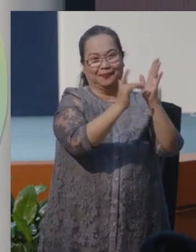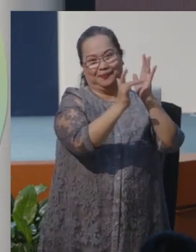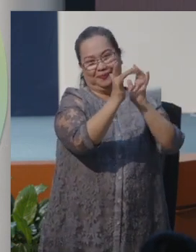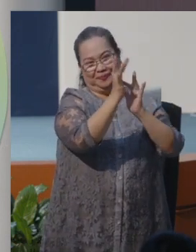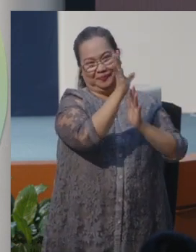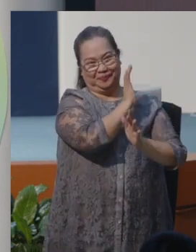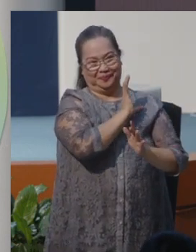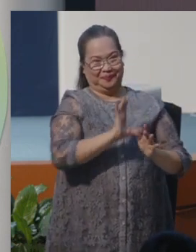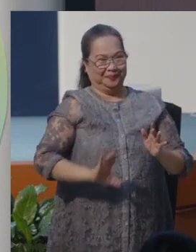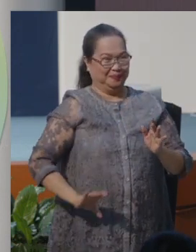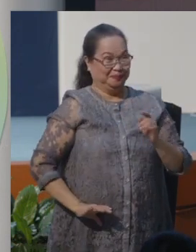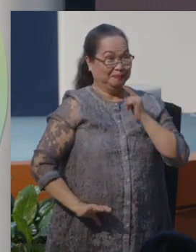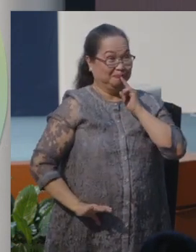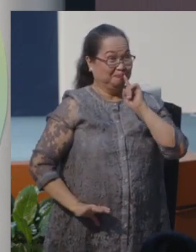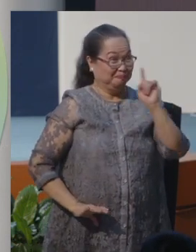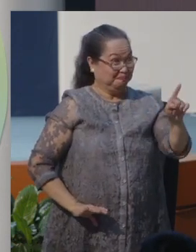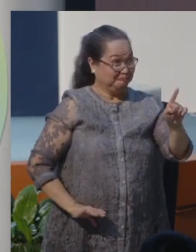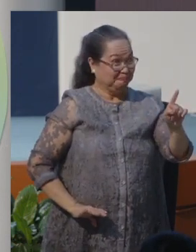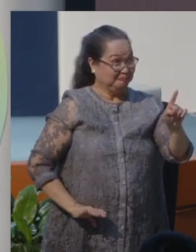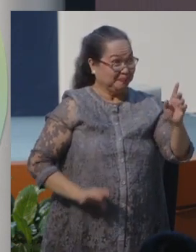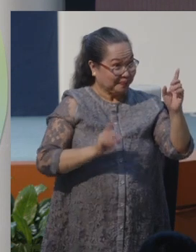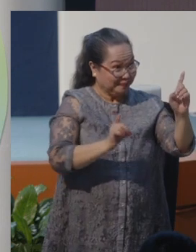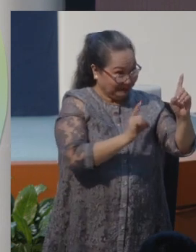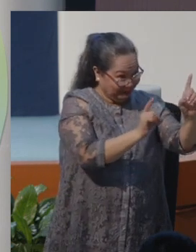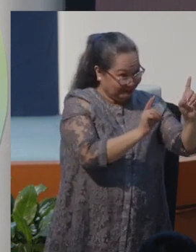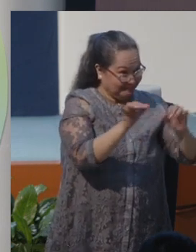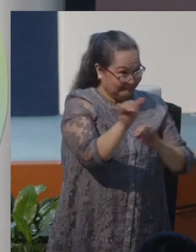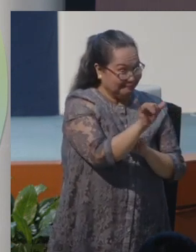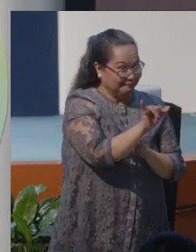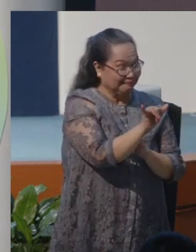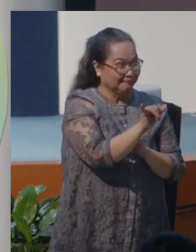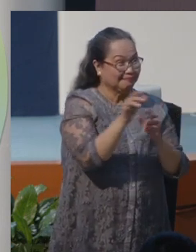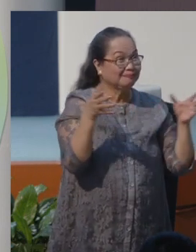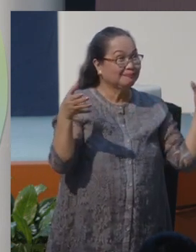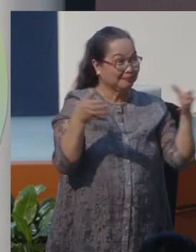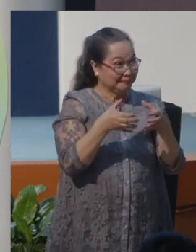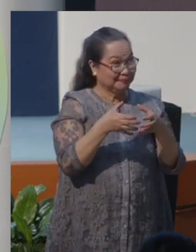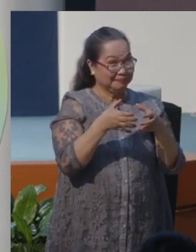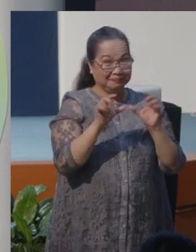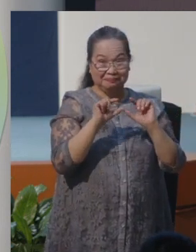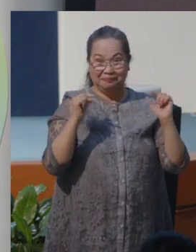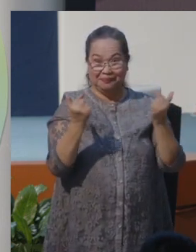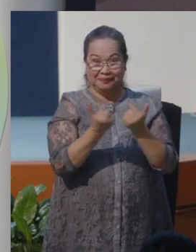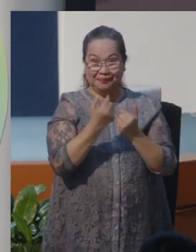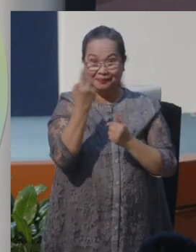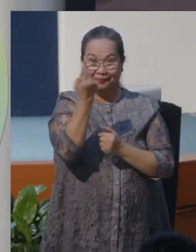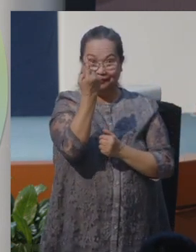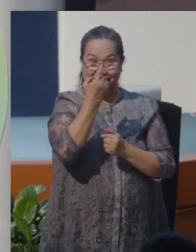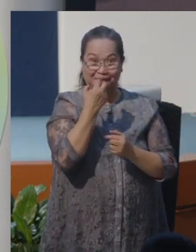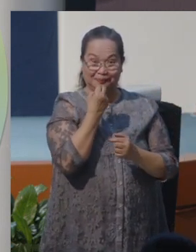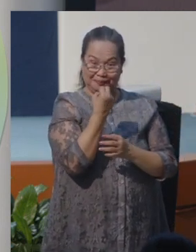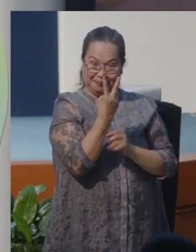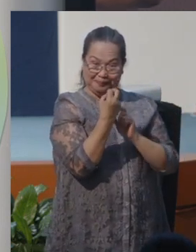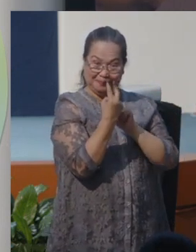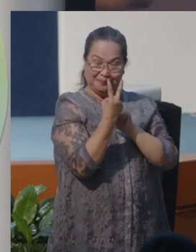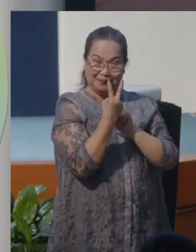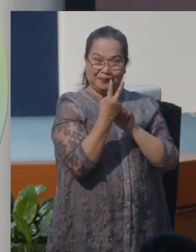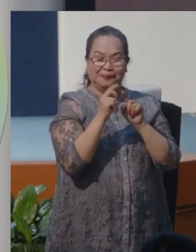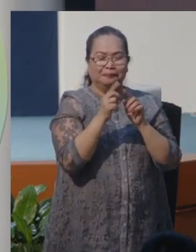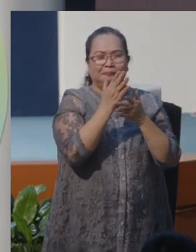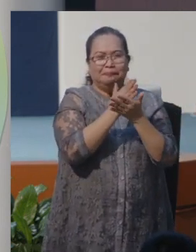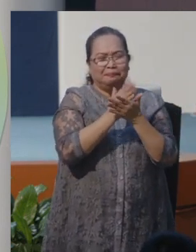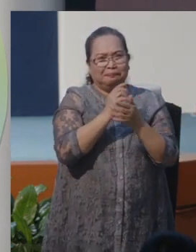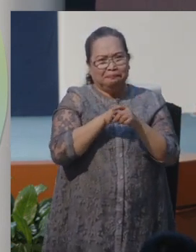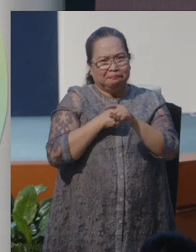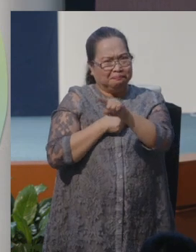po ang kalakhan ng mga disciples. Ito po ay mas malaking grupo. Hindi lang po yung 12. Kasi kung minsan